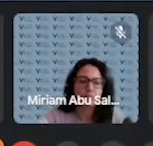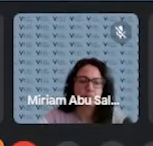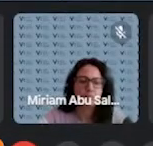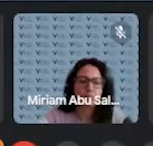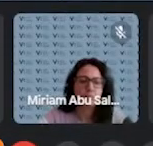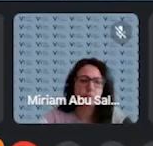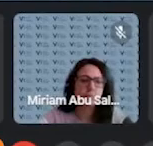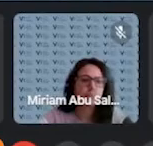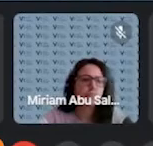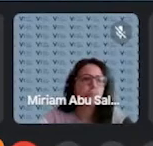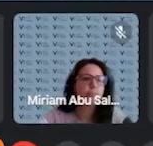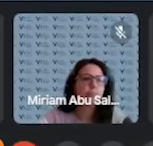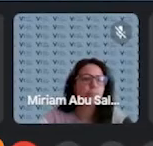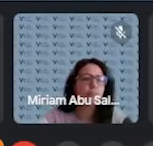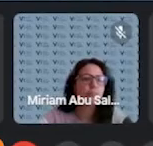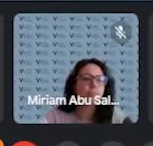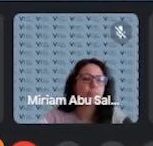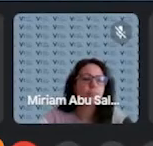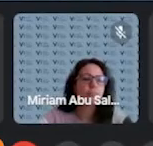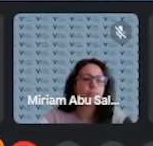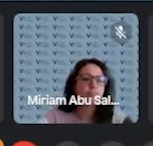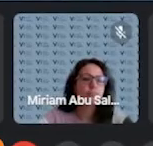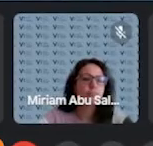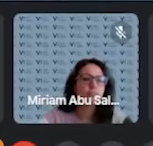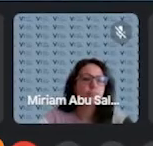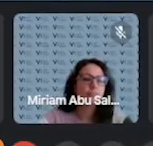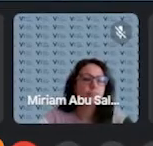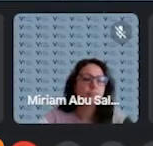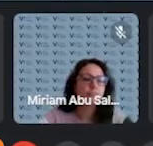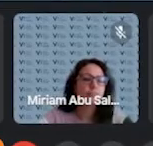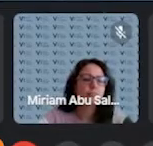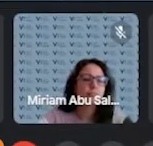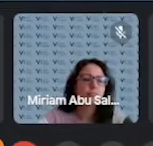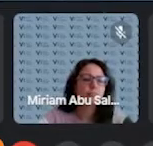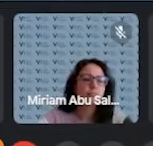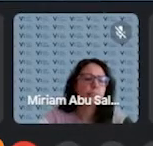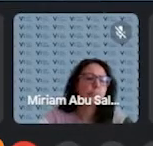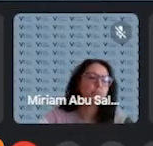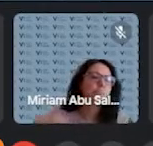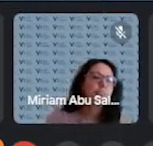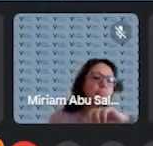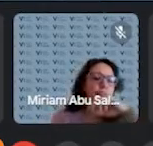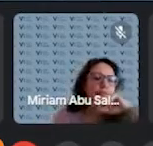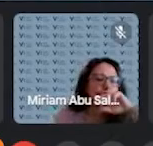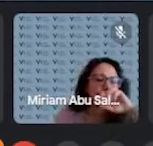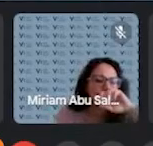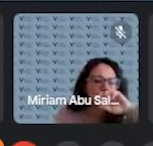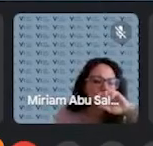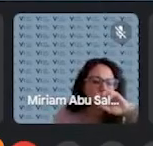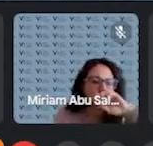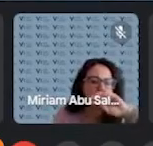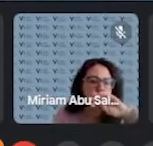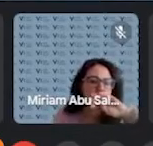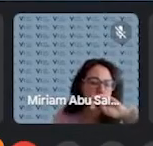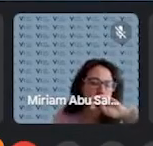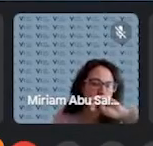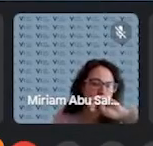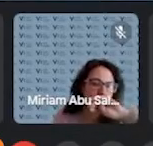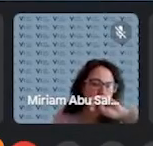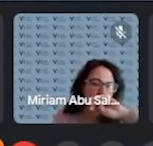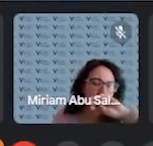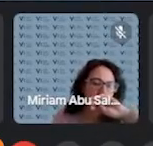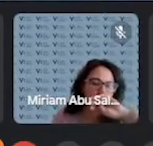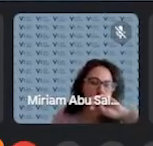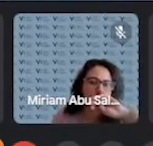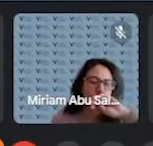ecco qui, all'altra brochure. Anche questa qui è la brochure, ovviamente, del Dipartimento di Giurisprudenza,